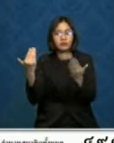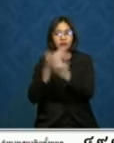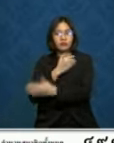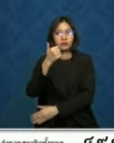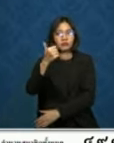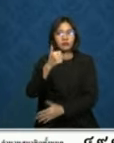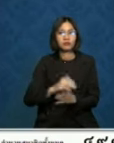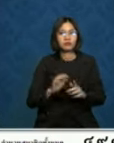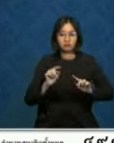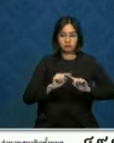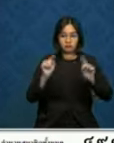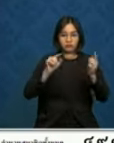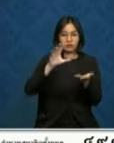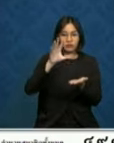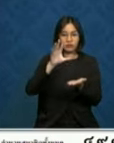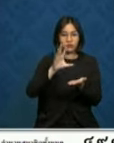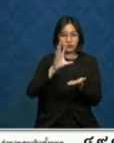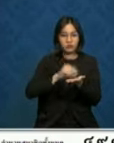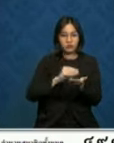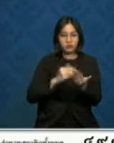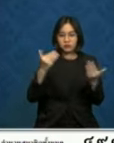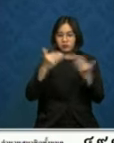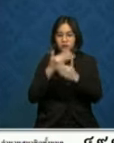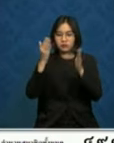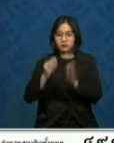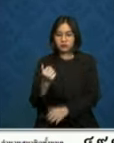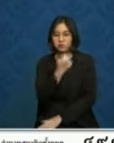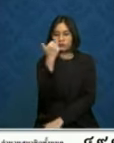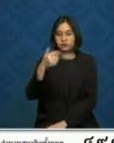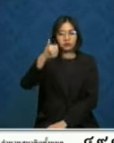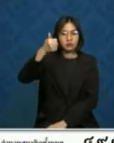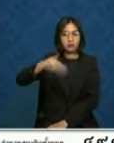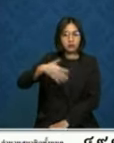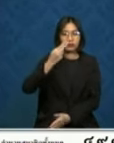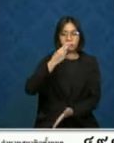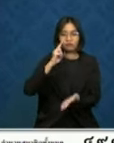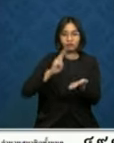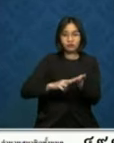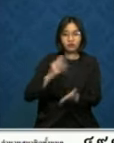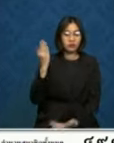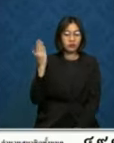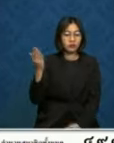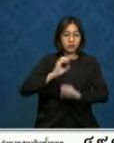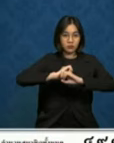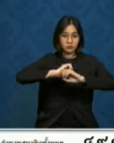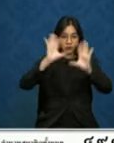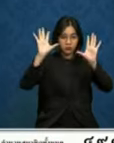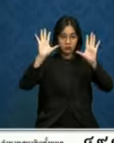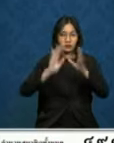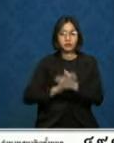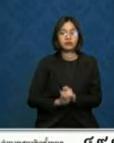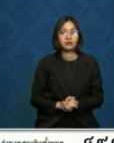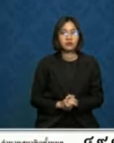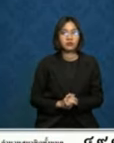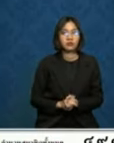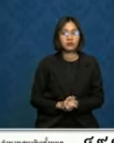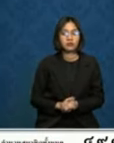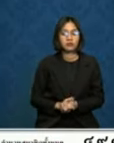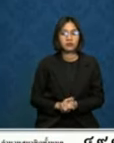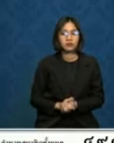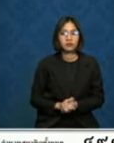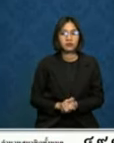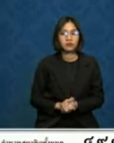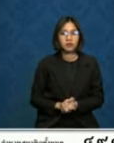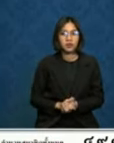ปไม่สามารถเปลี่ยนแปลงเป็นบุคคลอื่นได้ครับท่านประธานหนังสือฉบับนี้ก็ยืนยันชัดเจนครับท่านประธ